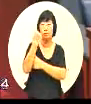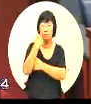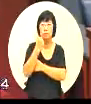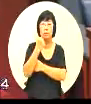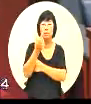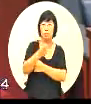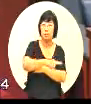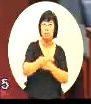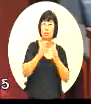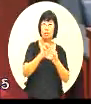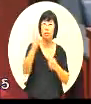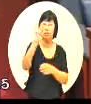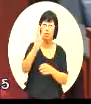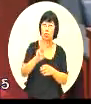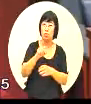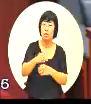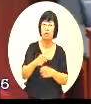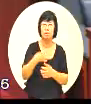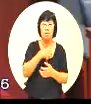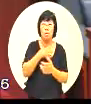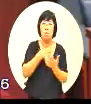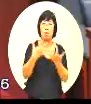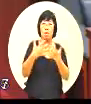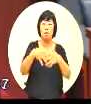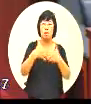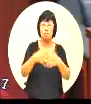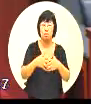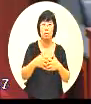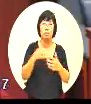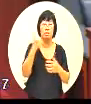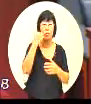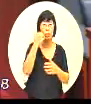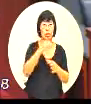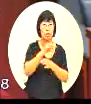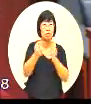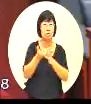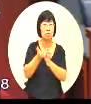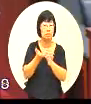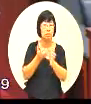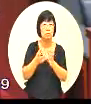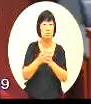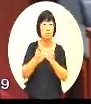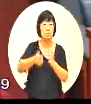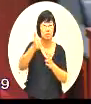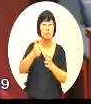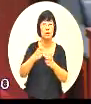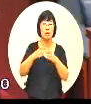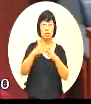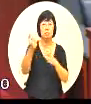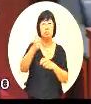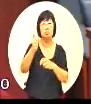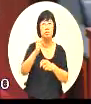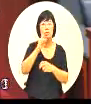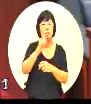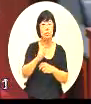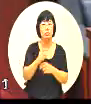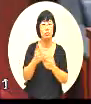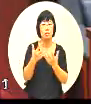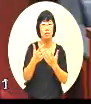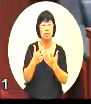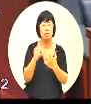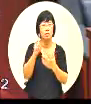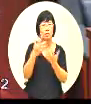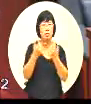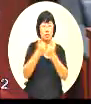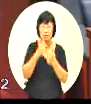水资源的危机。那我刚刚也提到李鸿源前部长，他也提到台湾大概没有什么机会再建水库了。